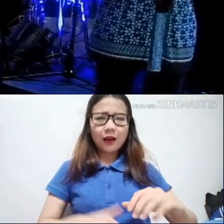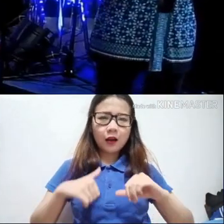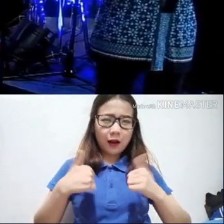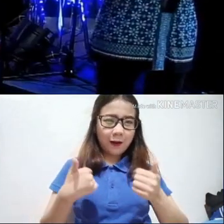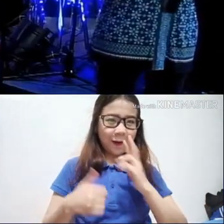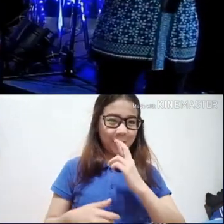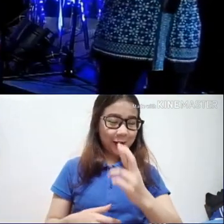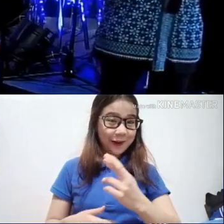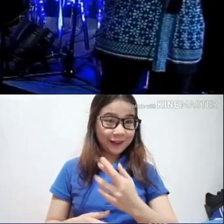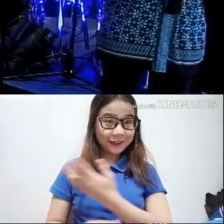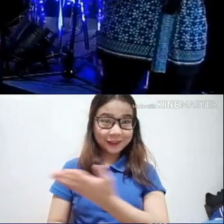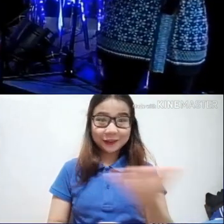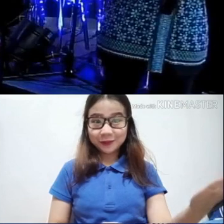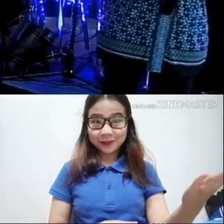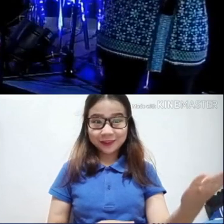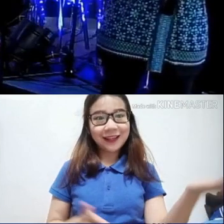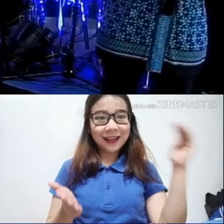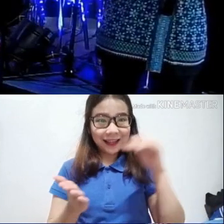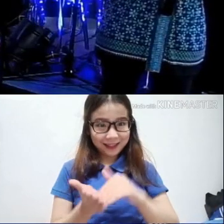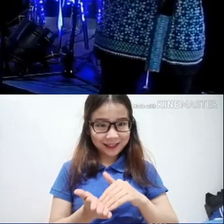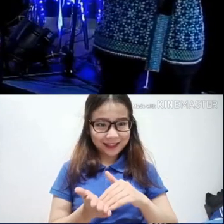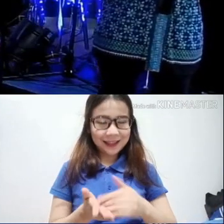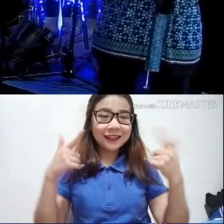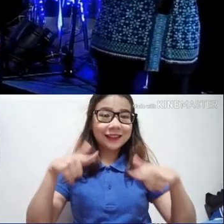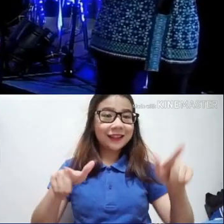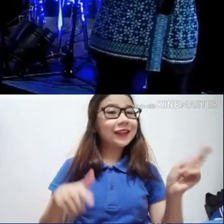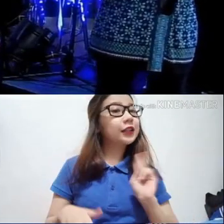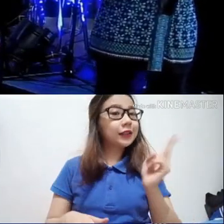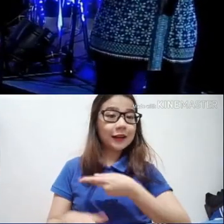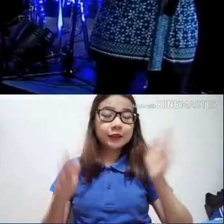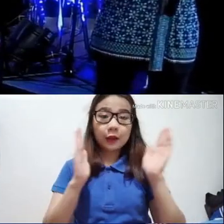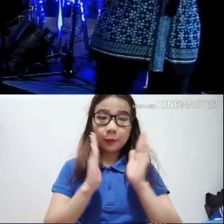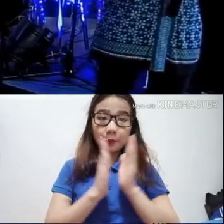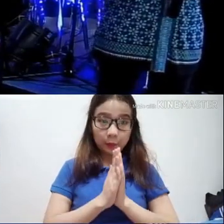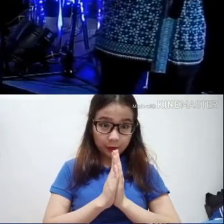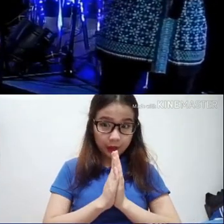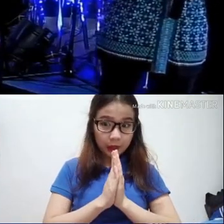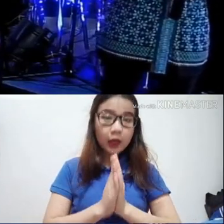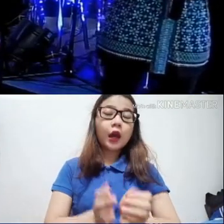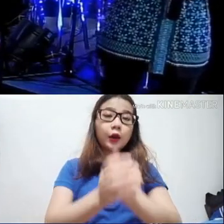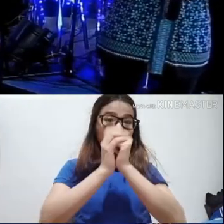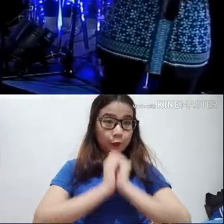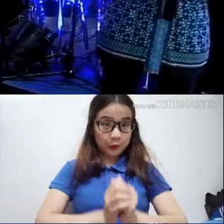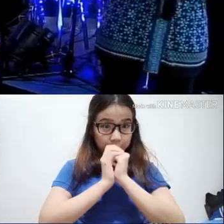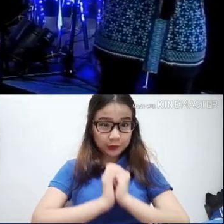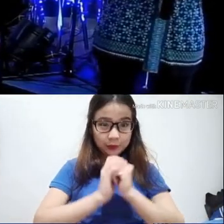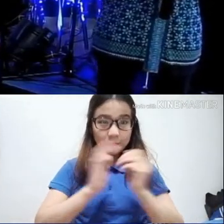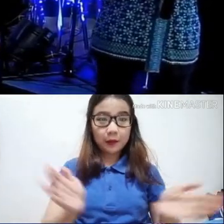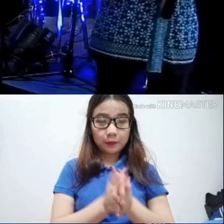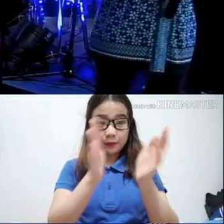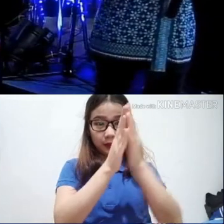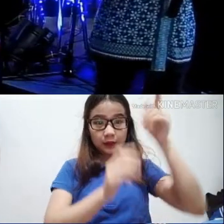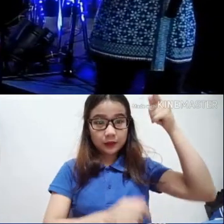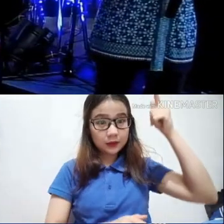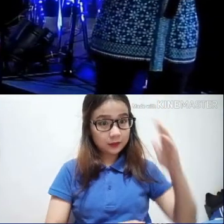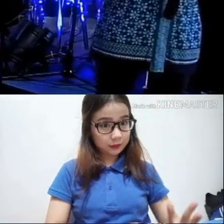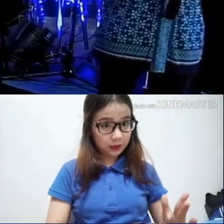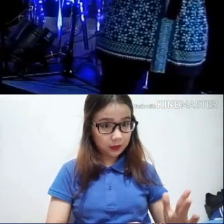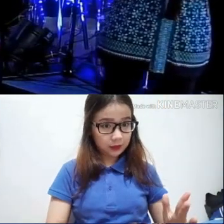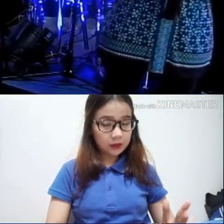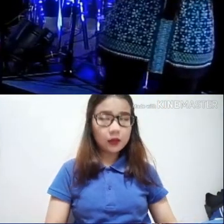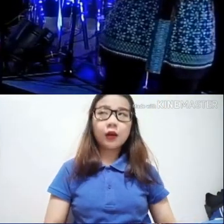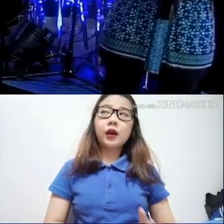muli, magsama-sama po tayong manalangin, umawit sa Panginoon. Magsama-sama ang patuloy na magbulay-bulay ng kanyang salita.